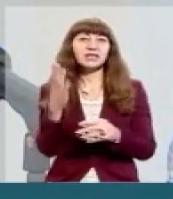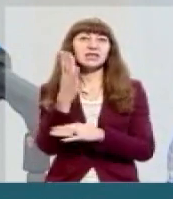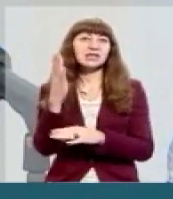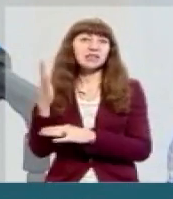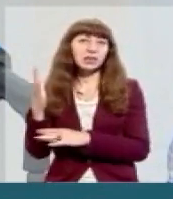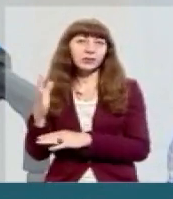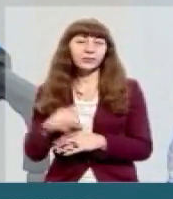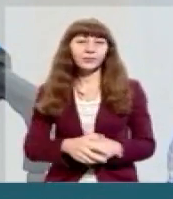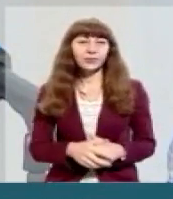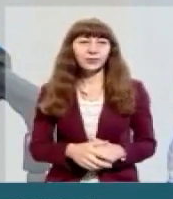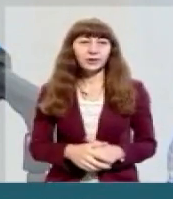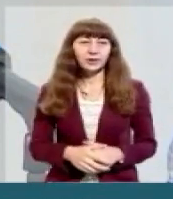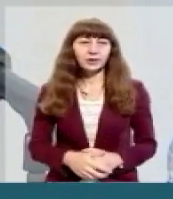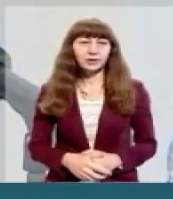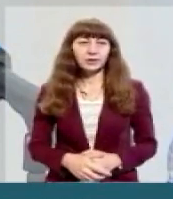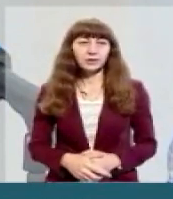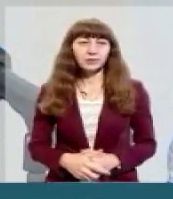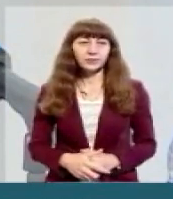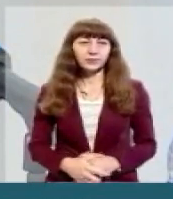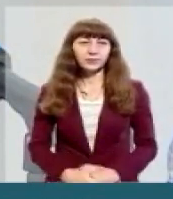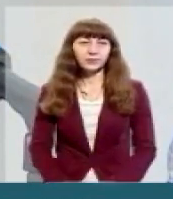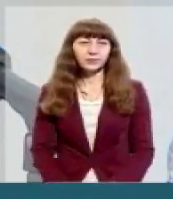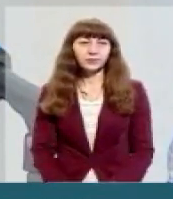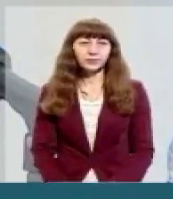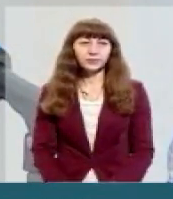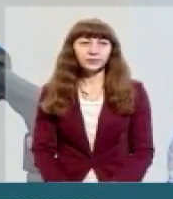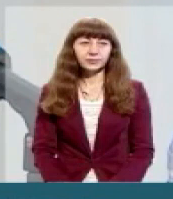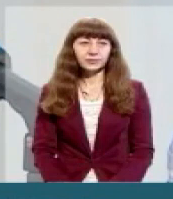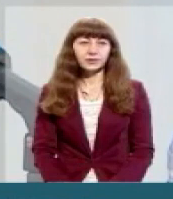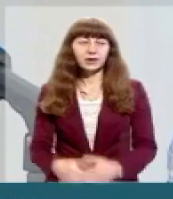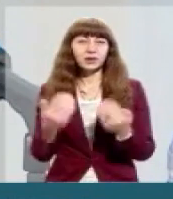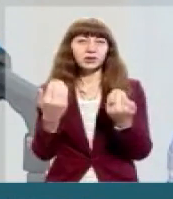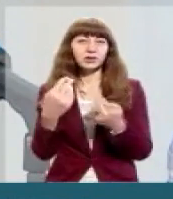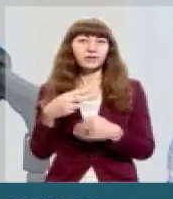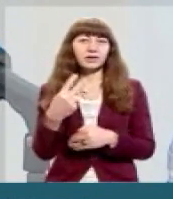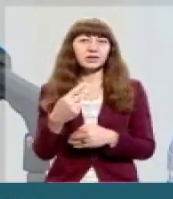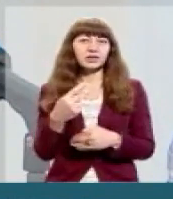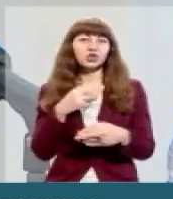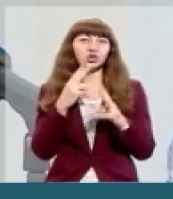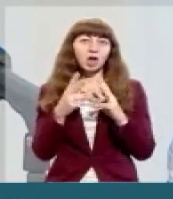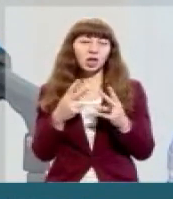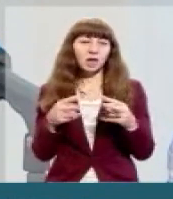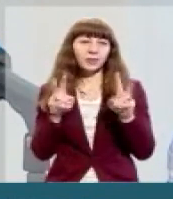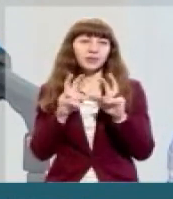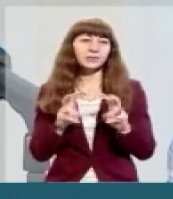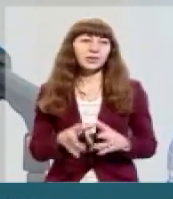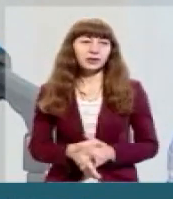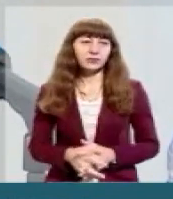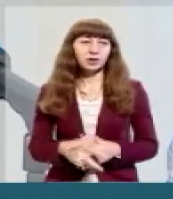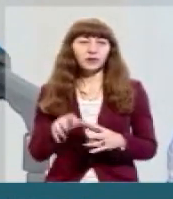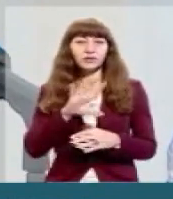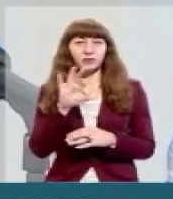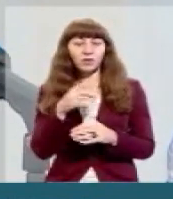қураған ағаштар қаланың көркін бүлдіріп, тұрғындарға да қолайсыздық тудыруда. Қазір өтініштердің 20-сы орындалу үстінде. Биыл барлығы 1700